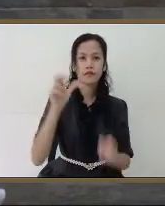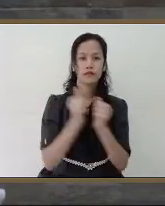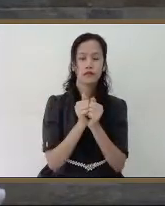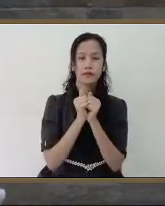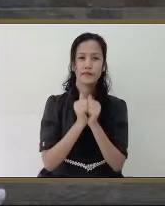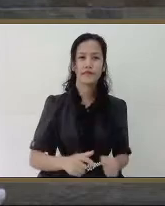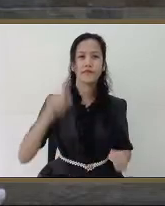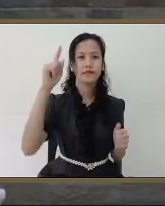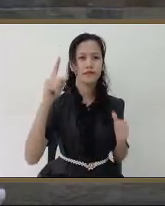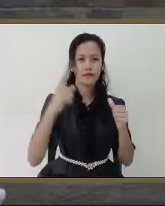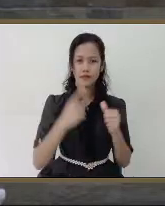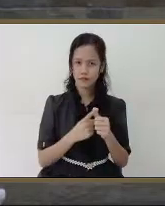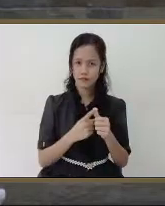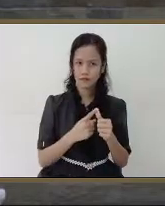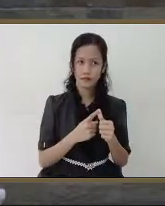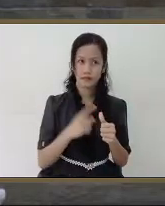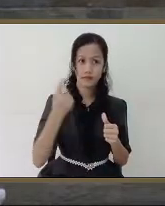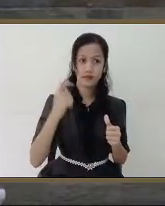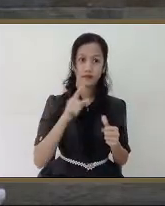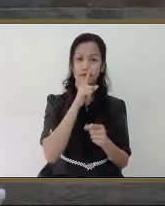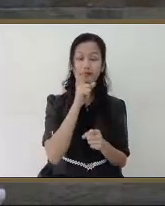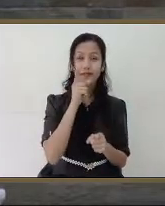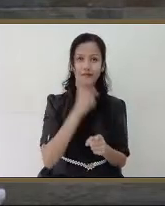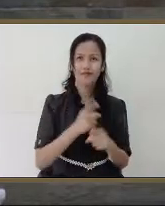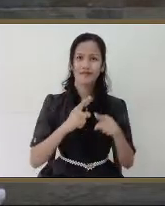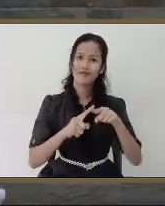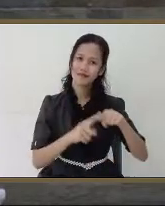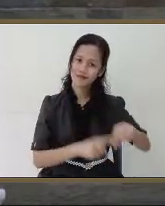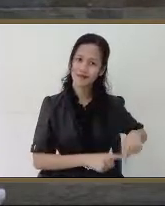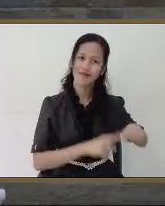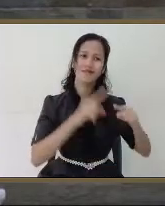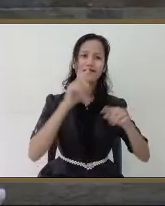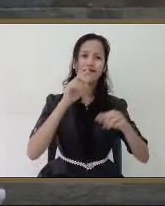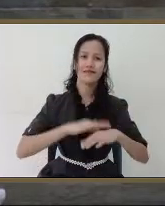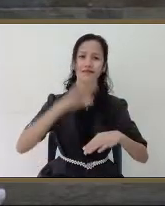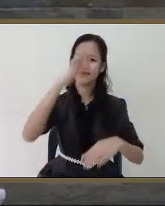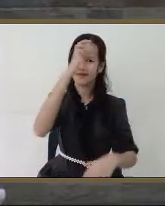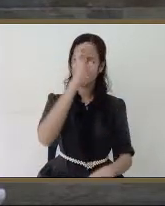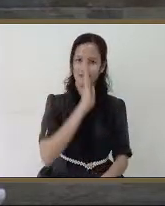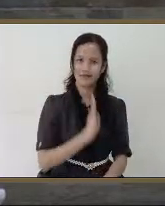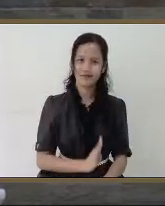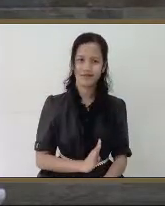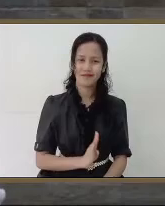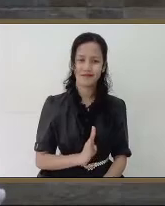one is the true dependence upon God. Na yung